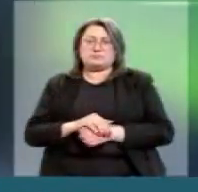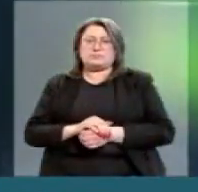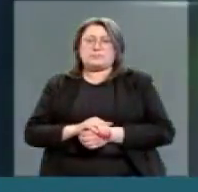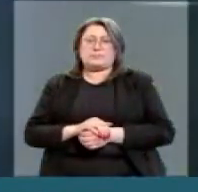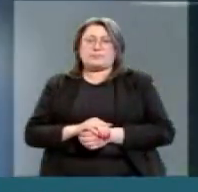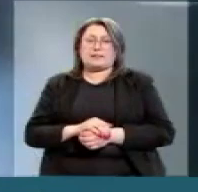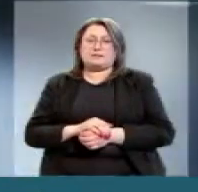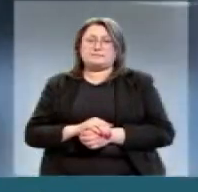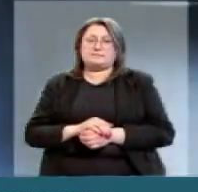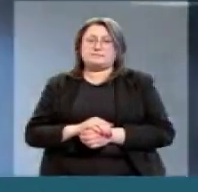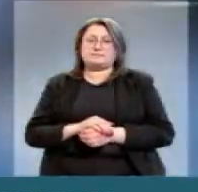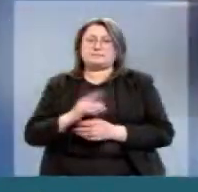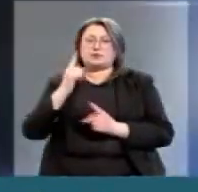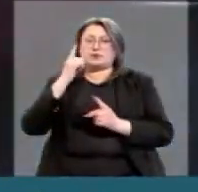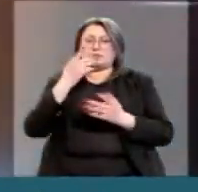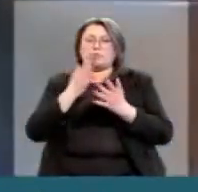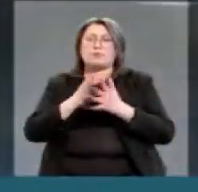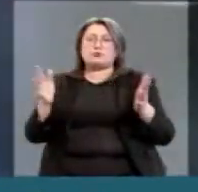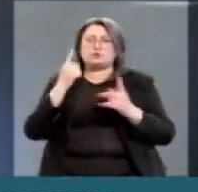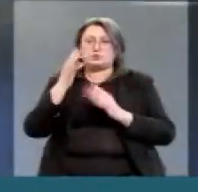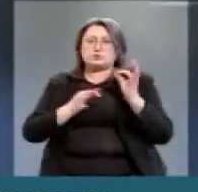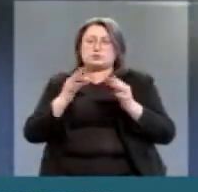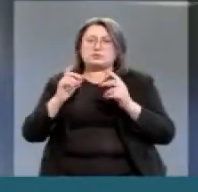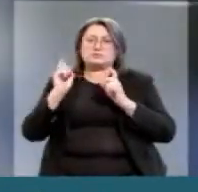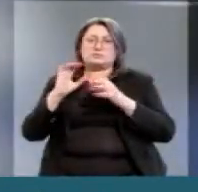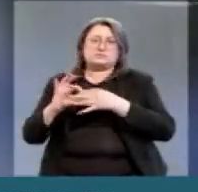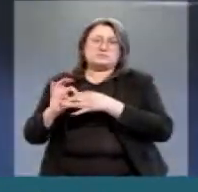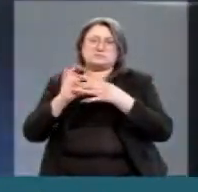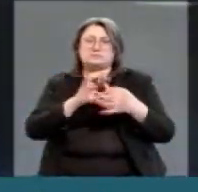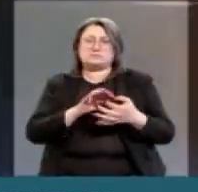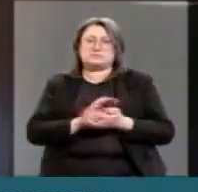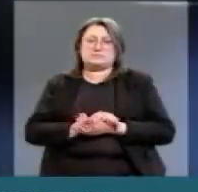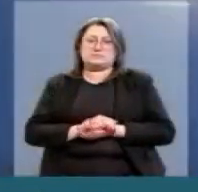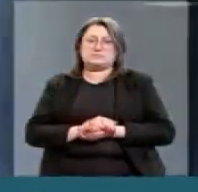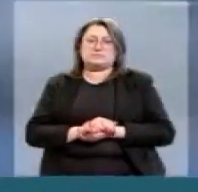ұшыраған Toyota Alphard көлігін күйветтен шығаруға көмектесті.